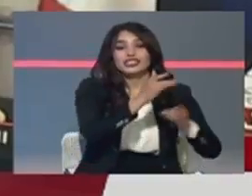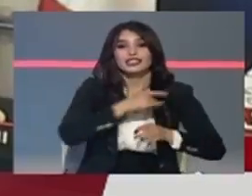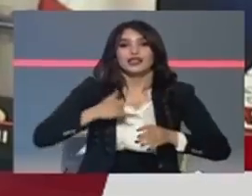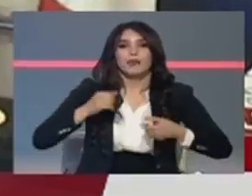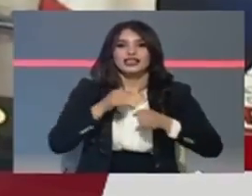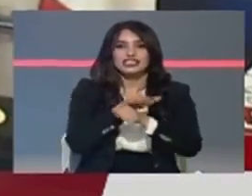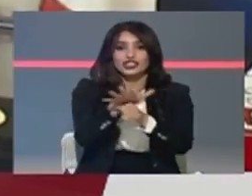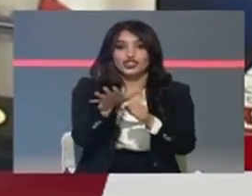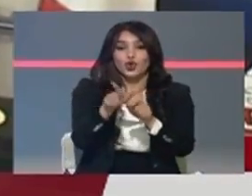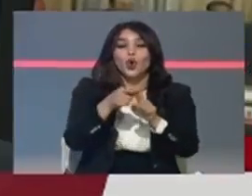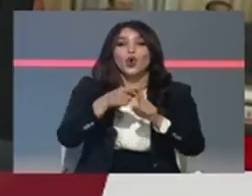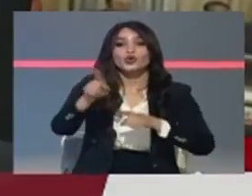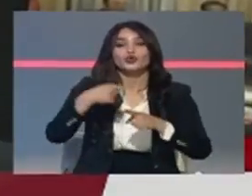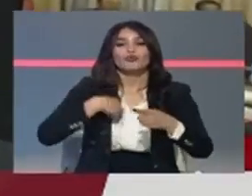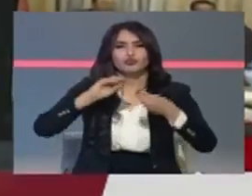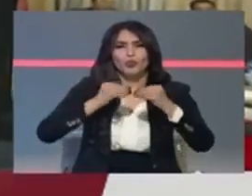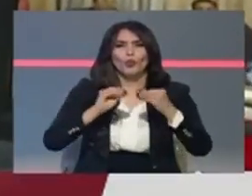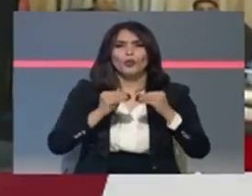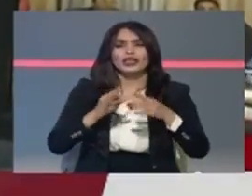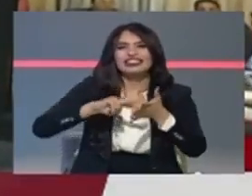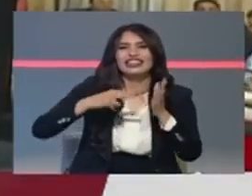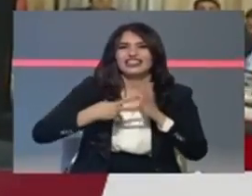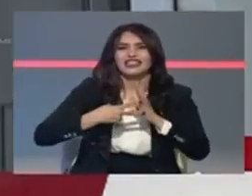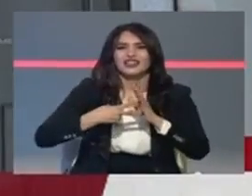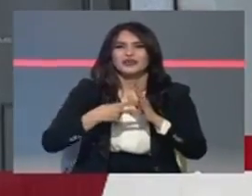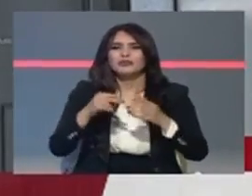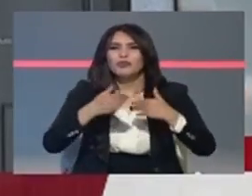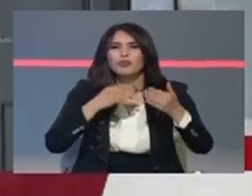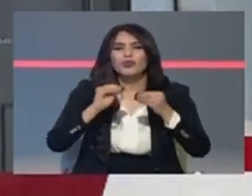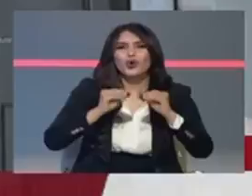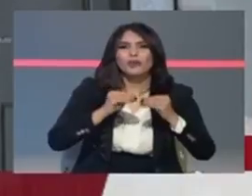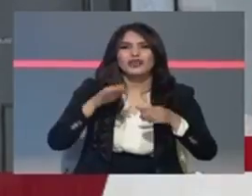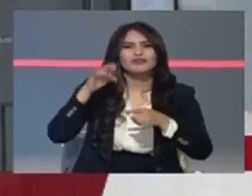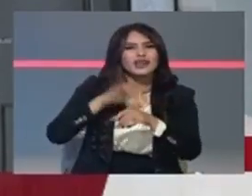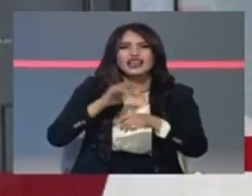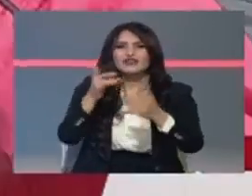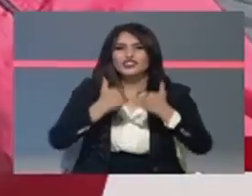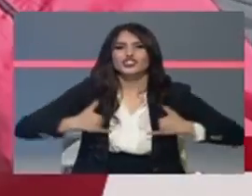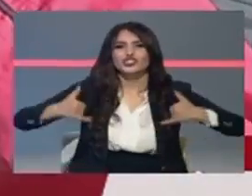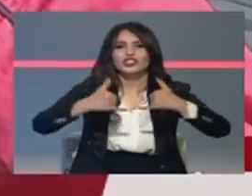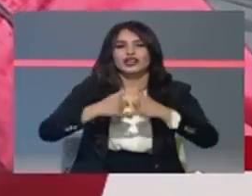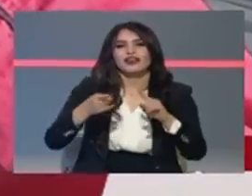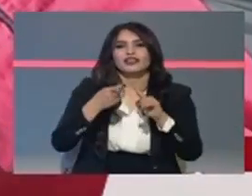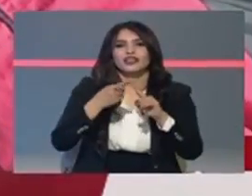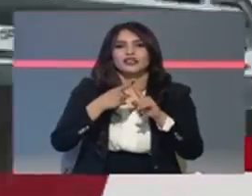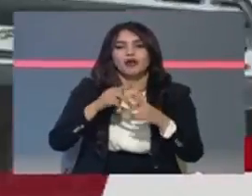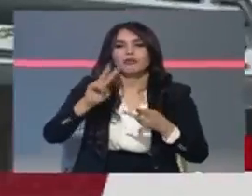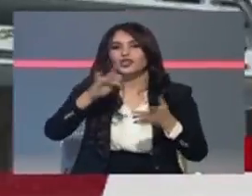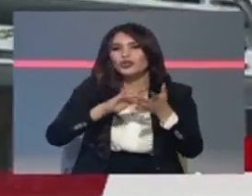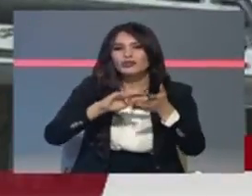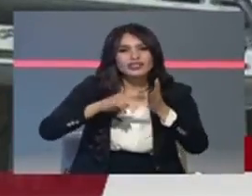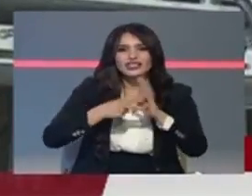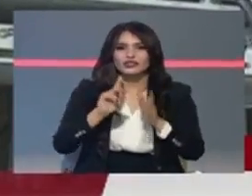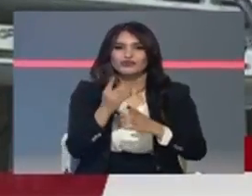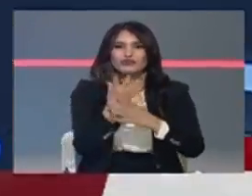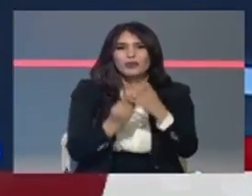فيروس كورونا، ما أدى إلى تعقيدات فنية وتقنية تخللت كامل ردهات الجلسة بسبب حداثة التقنية المستعملة